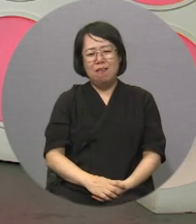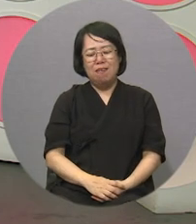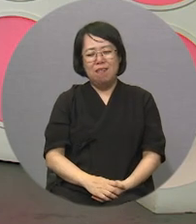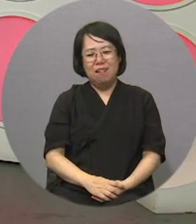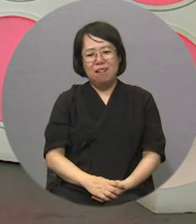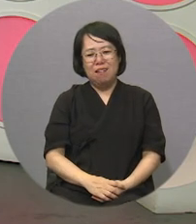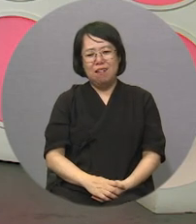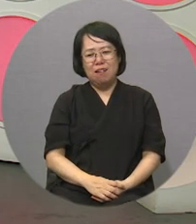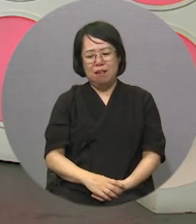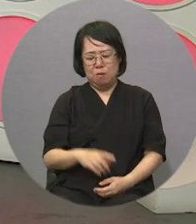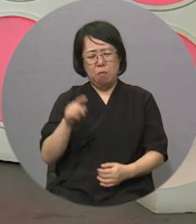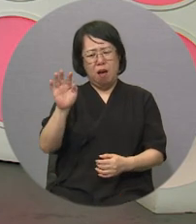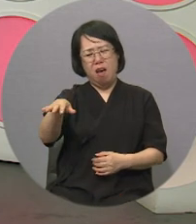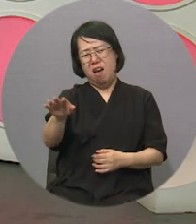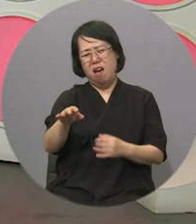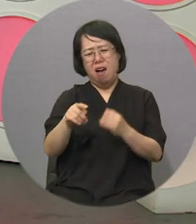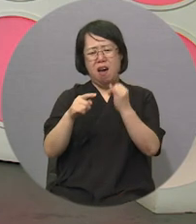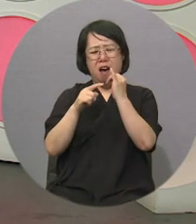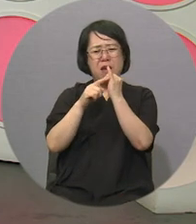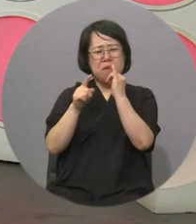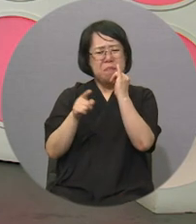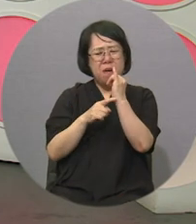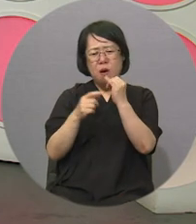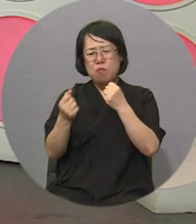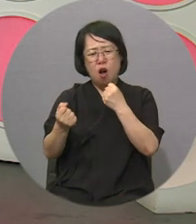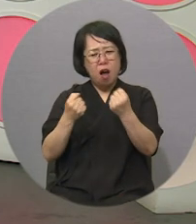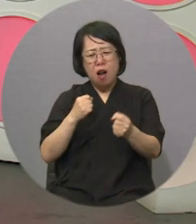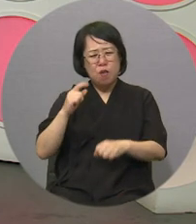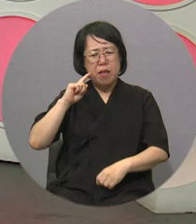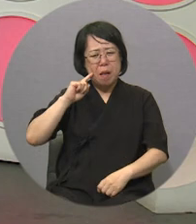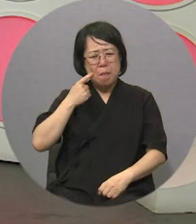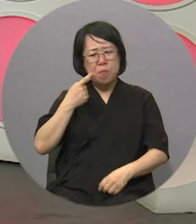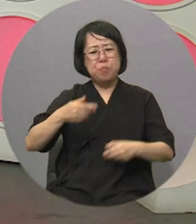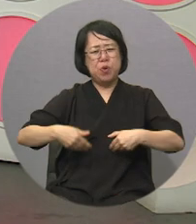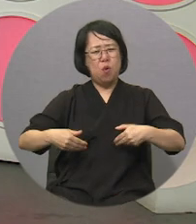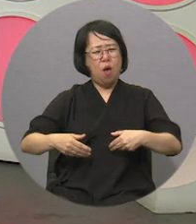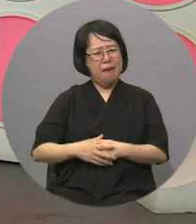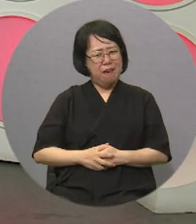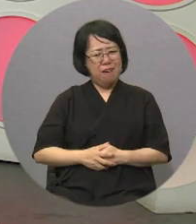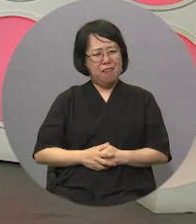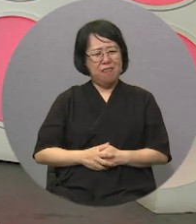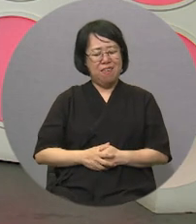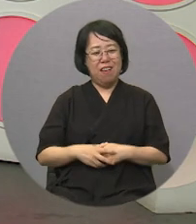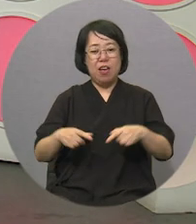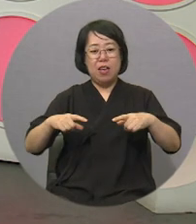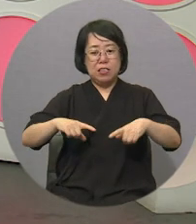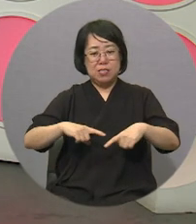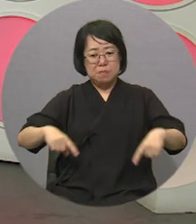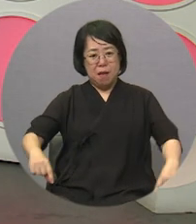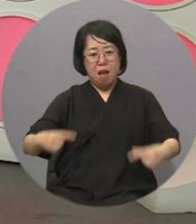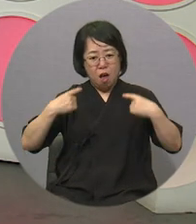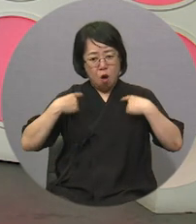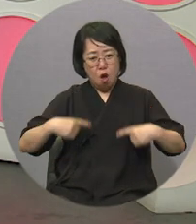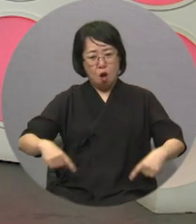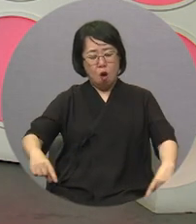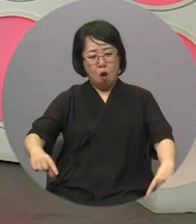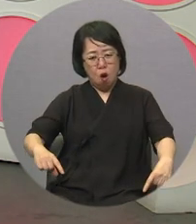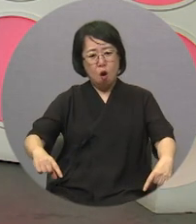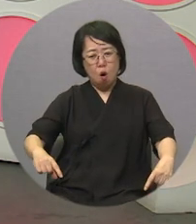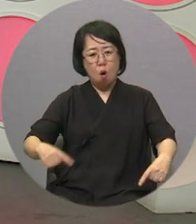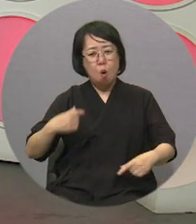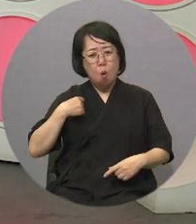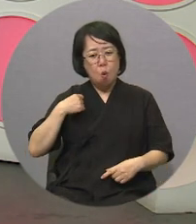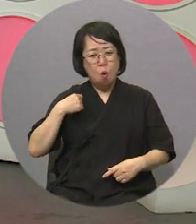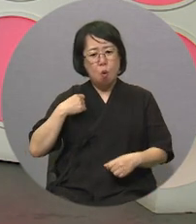야 임산부도 꾸미고 다녀야 돼라며 원피스를 사 주겠다고 했습니다 저는요